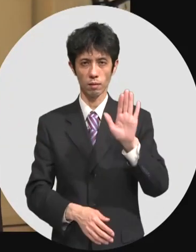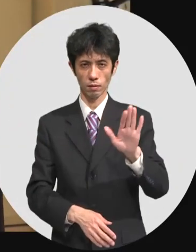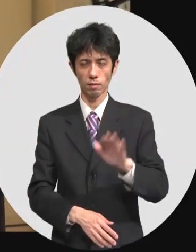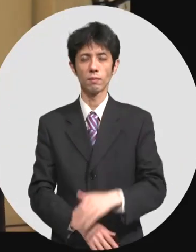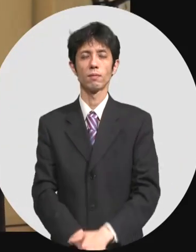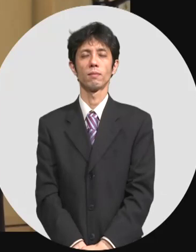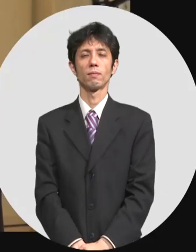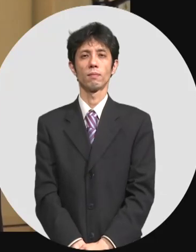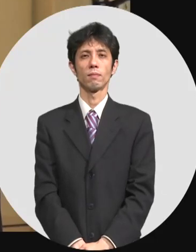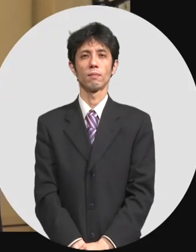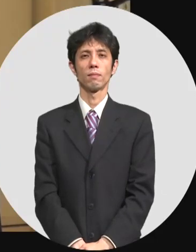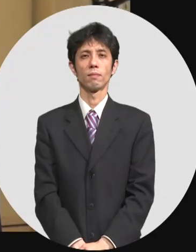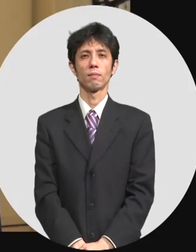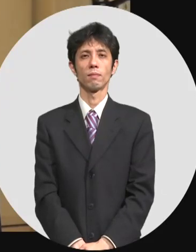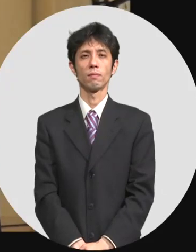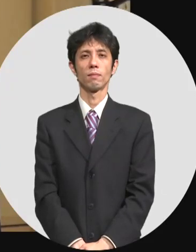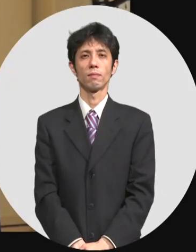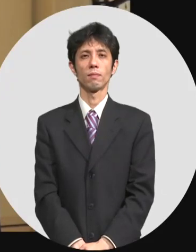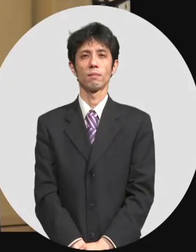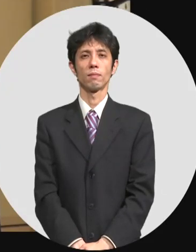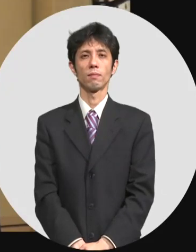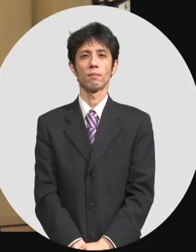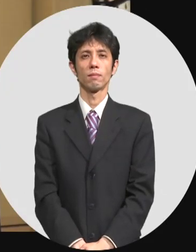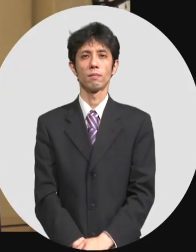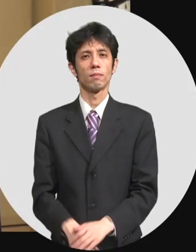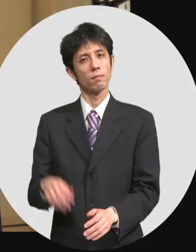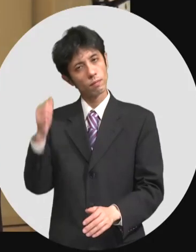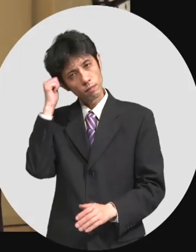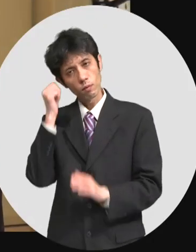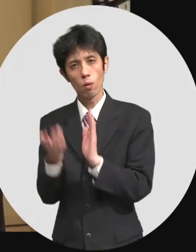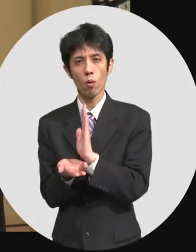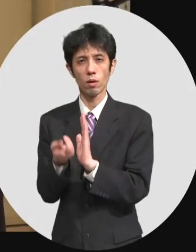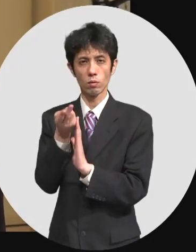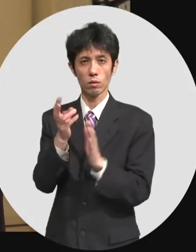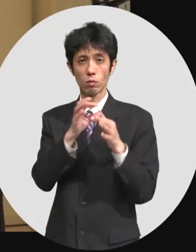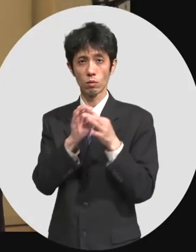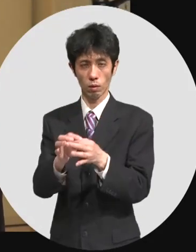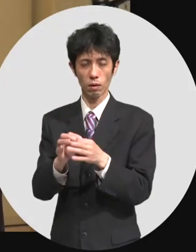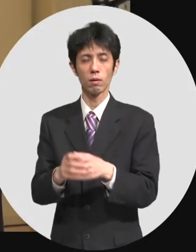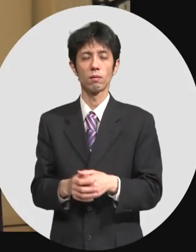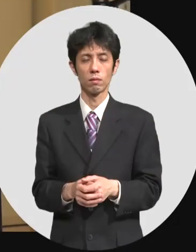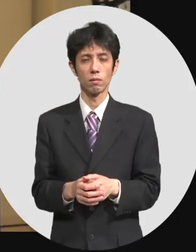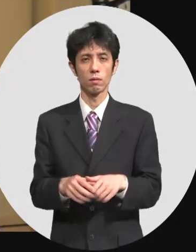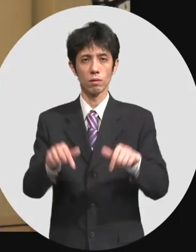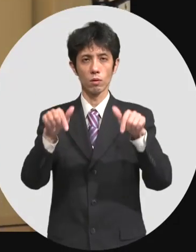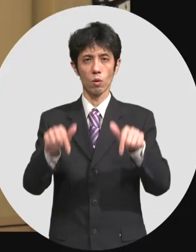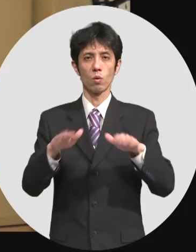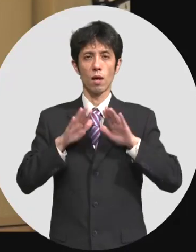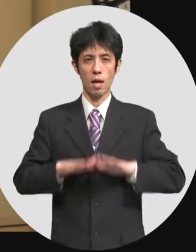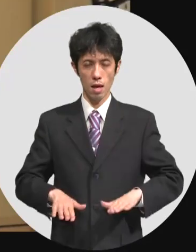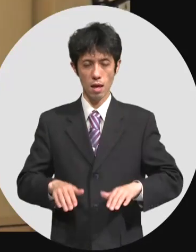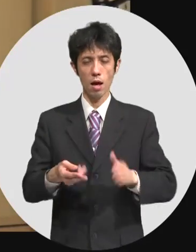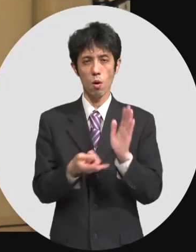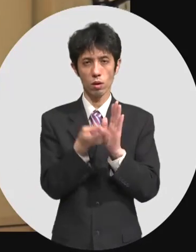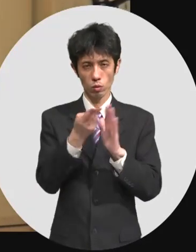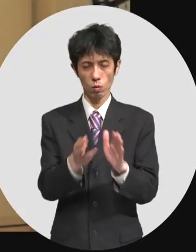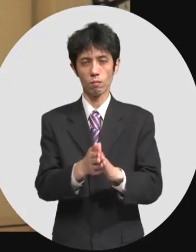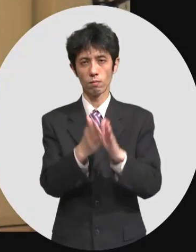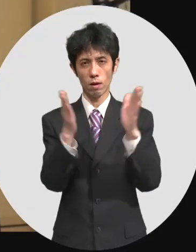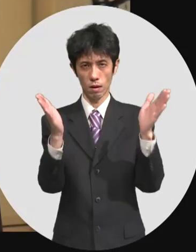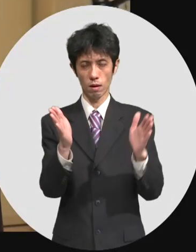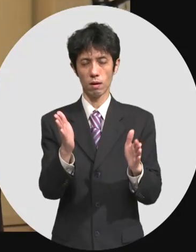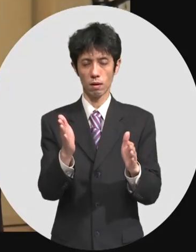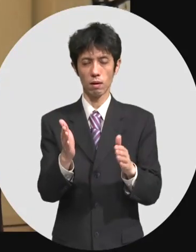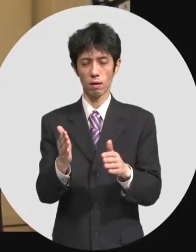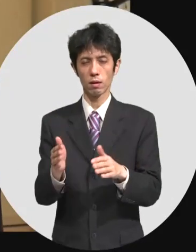ができるところまでなんとか来ております。それからホテルにつきましては、京都平安ホテルでの療養を開始しておりましたけれ